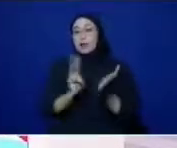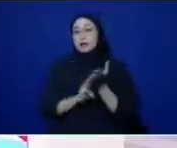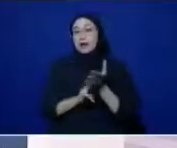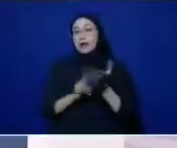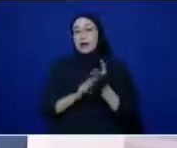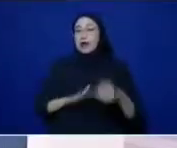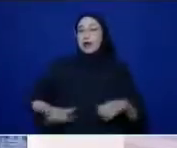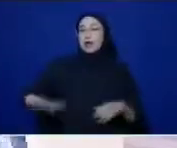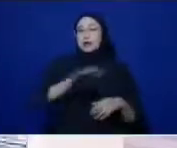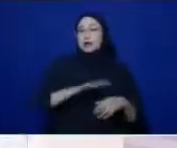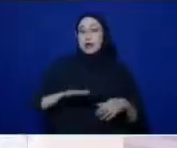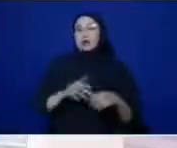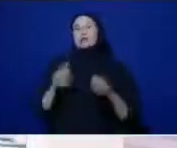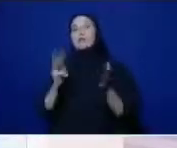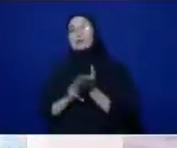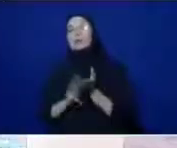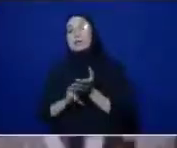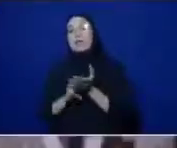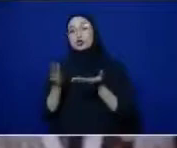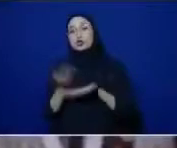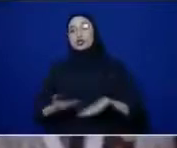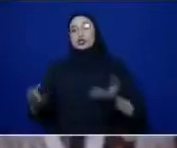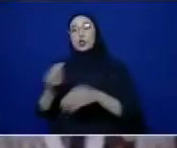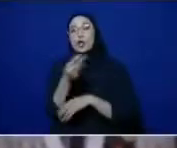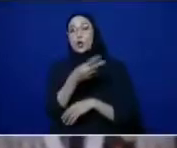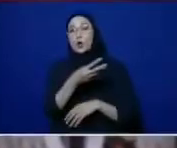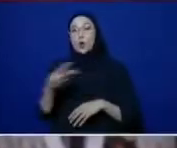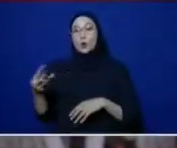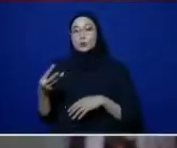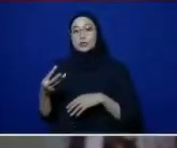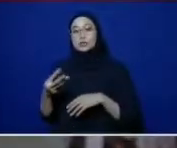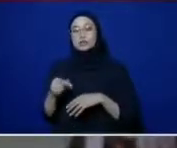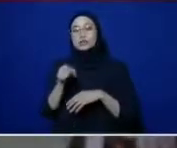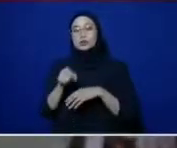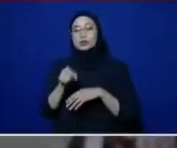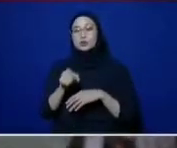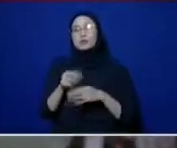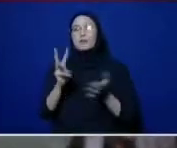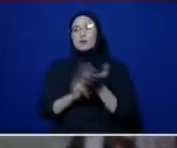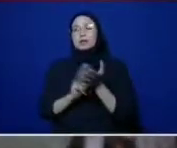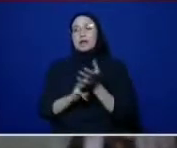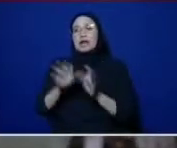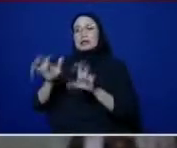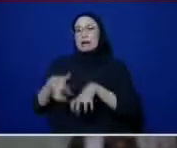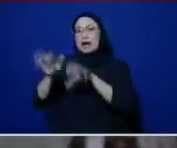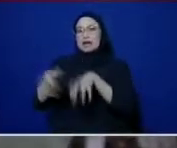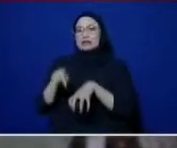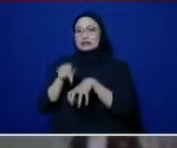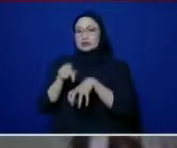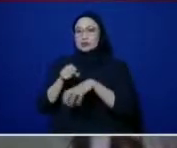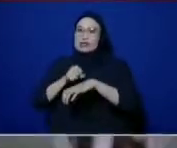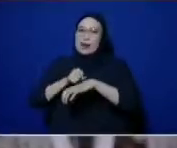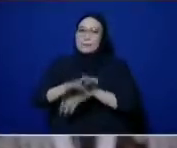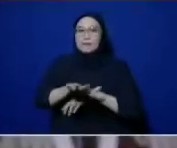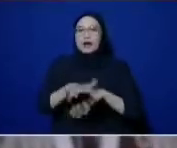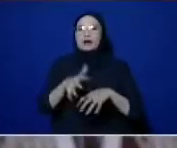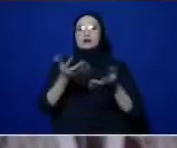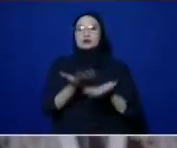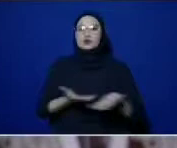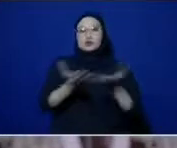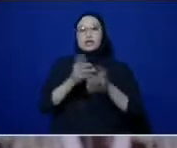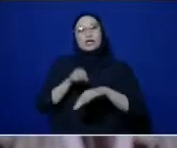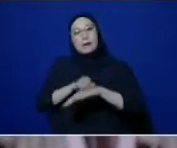masalah lingkungan dan sosial ekonomi yang ditimbulkan oleh lubang-lubang bekas tambang tersebut?